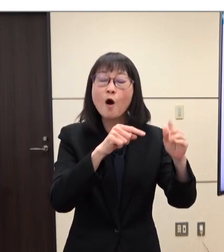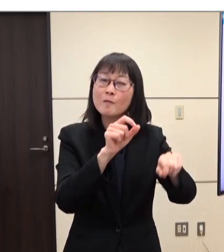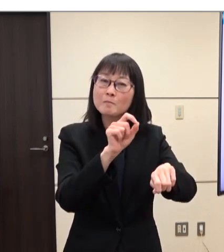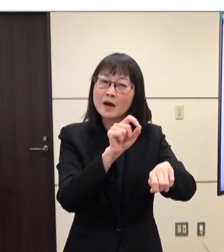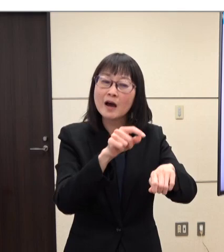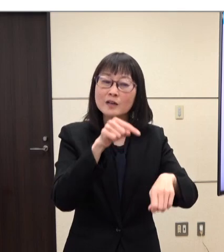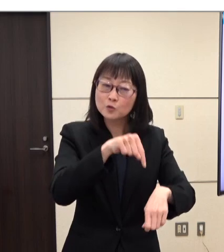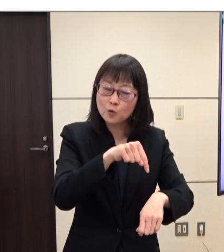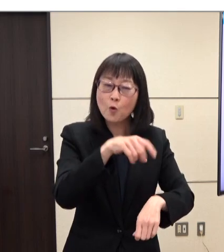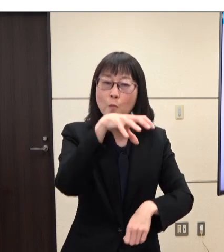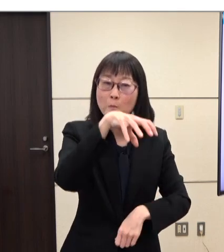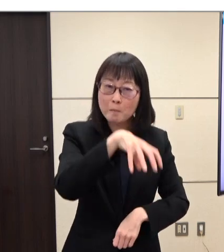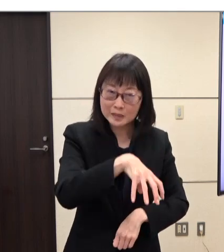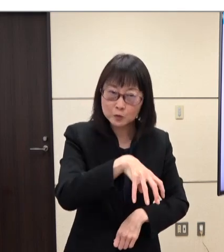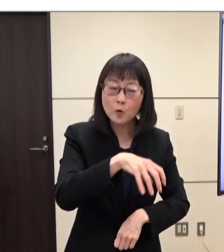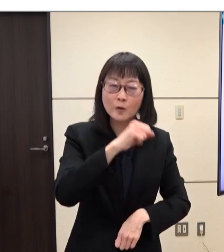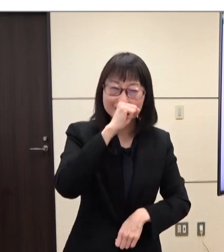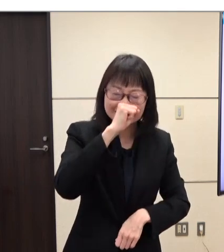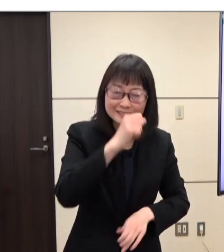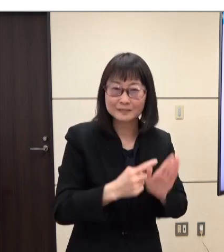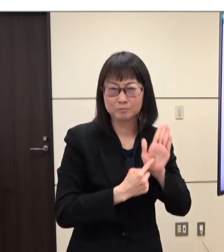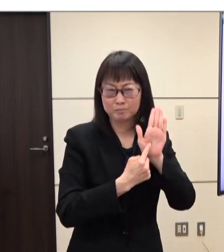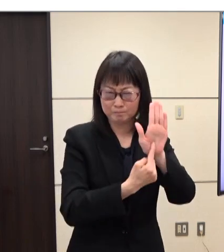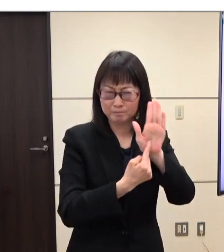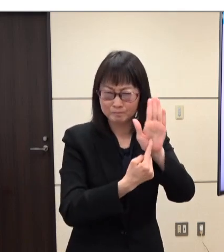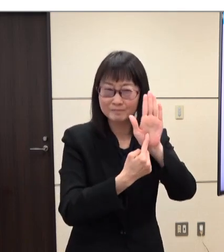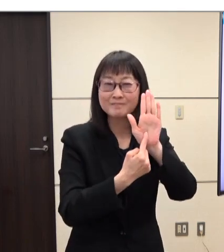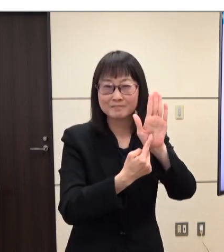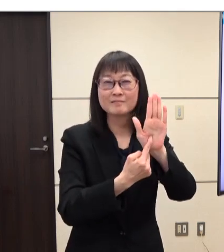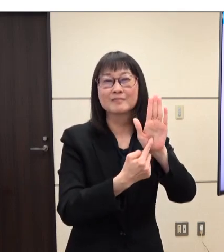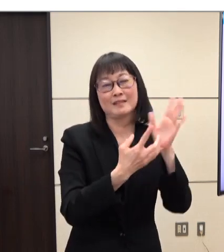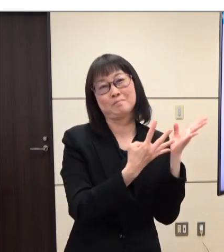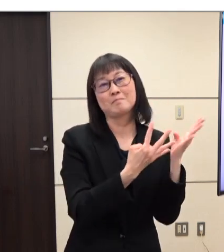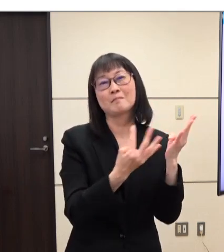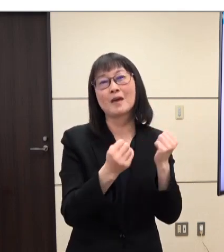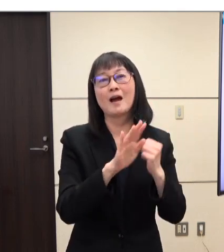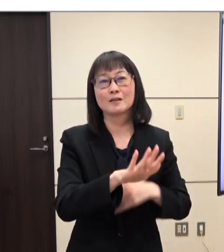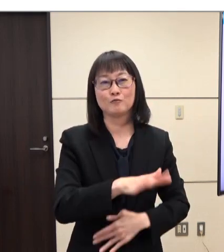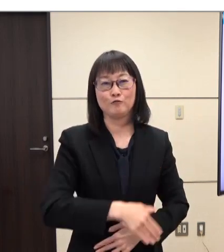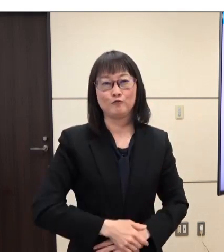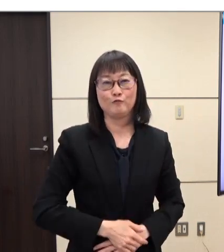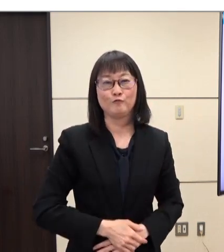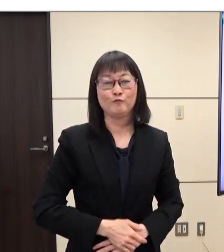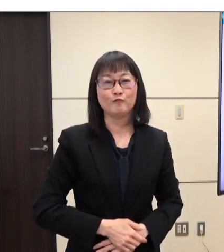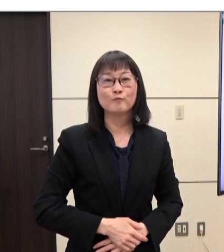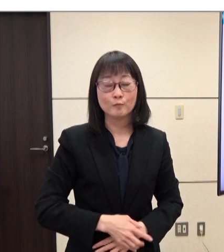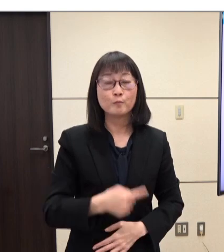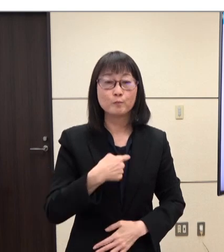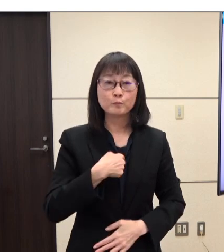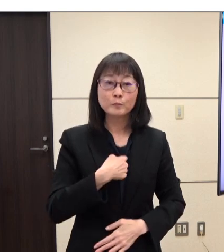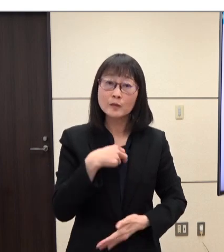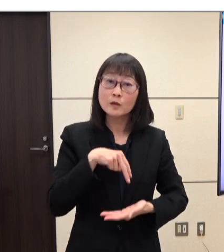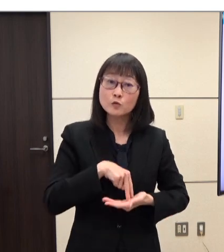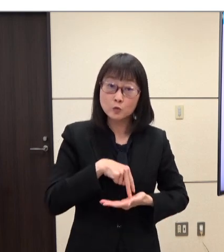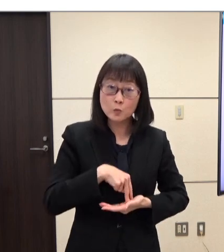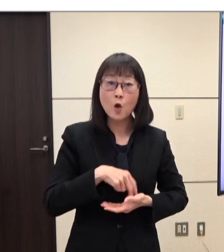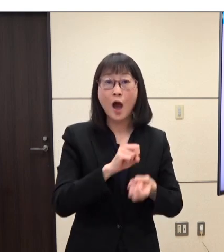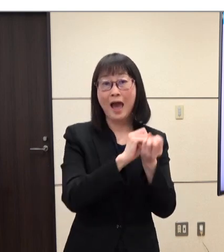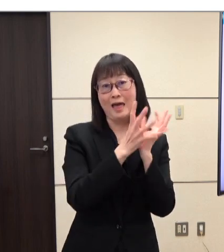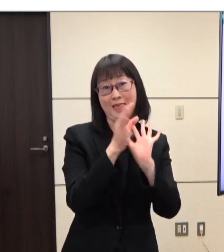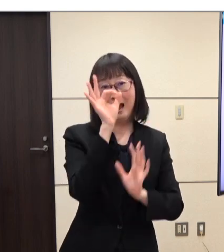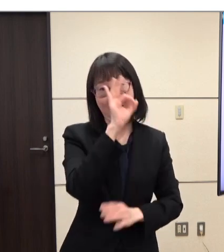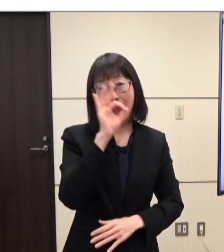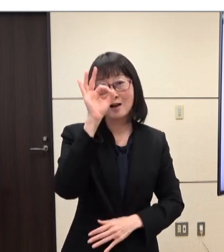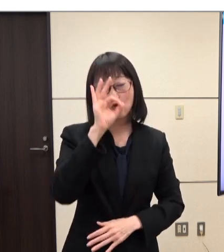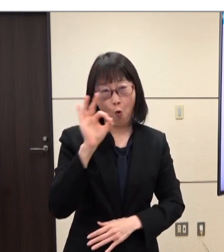が魅力が上がっている。それをまあ我々とすれば、花観光ラリーのような形で結びつけて、